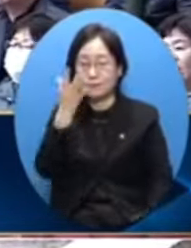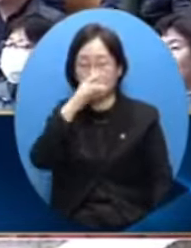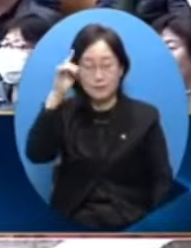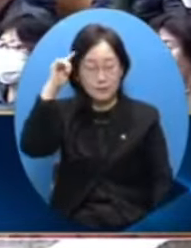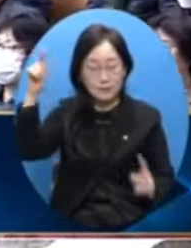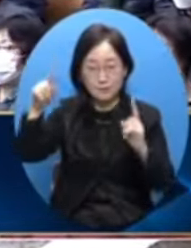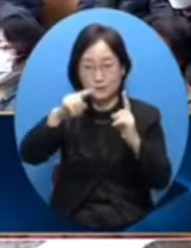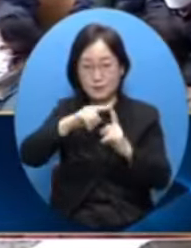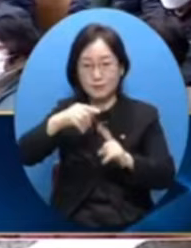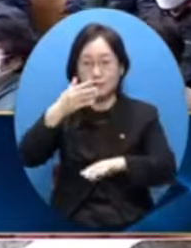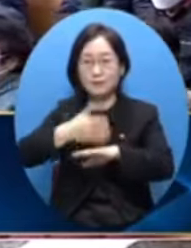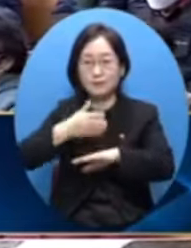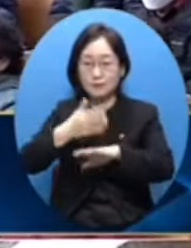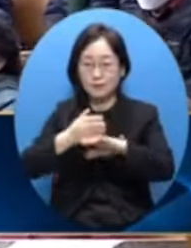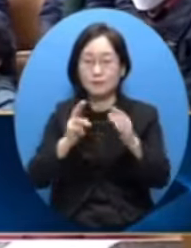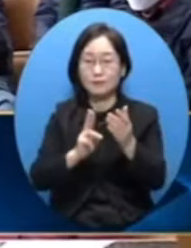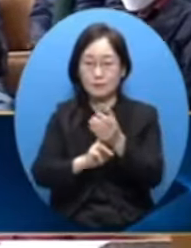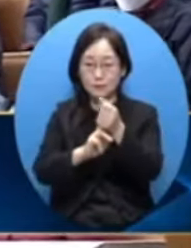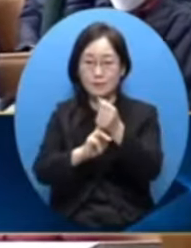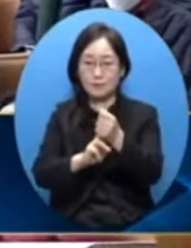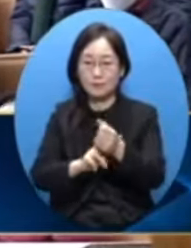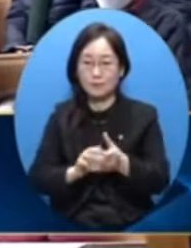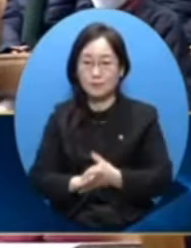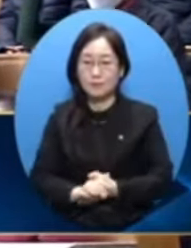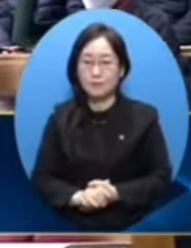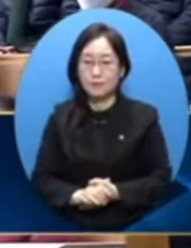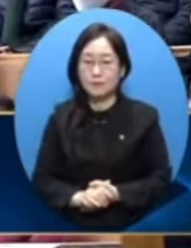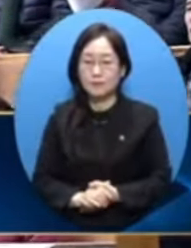절대 긍정과 감사의 기적.